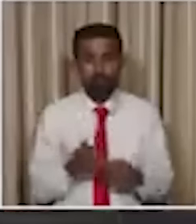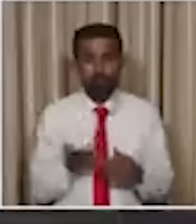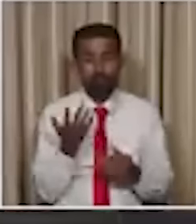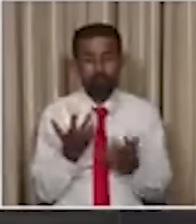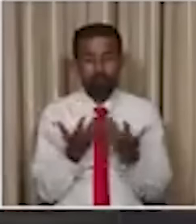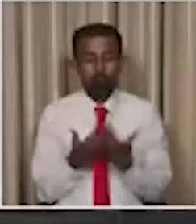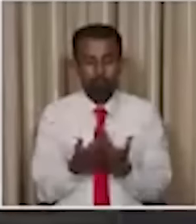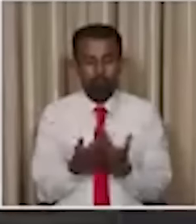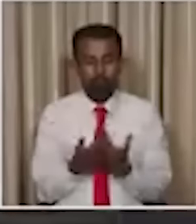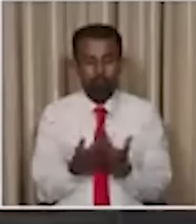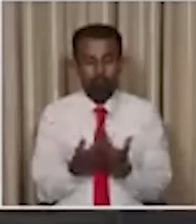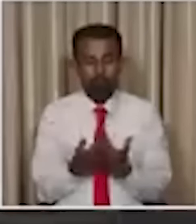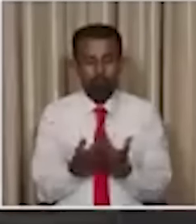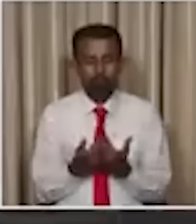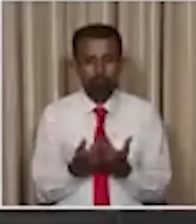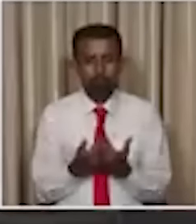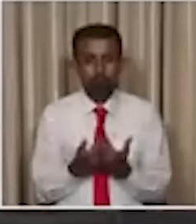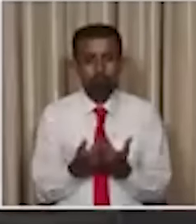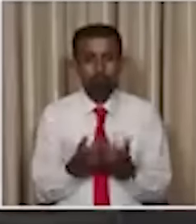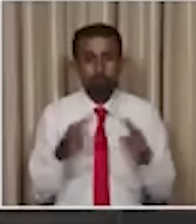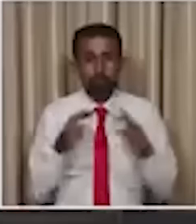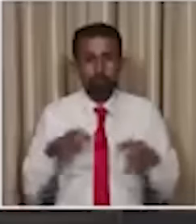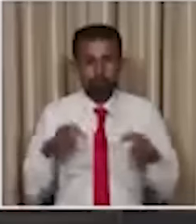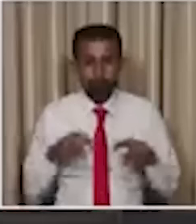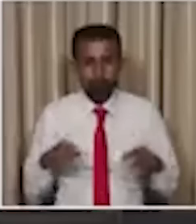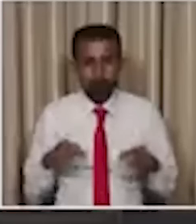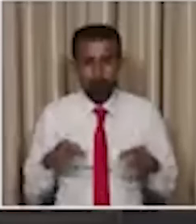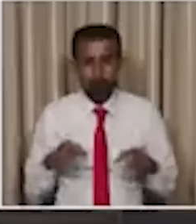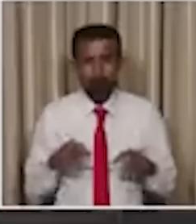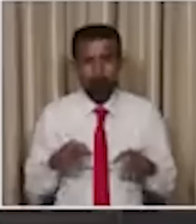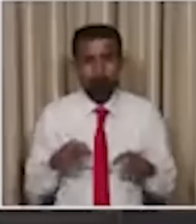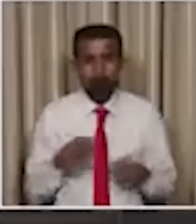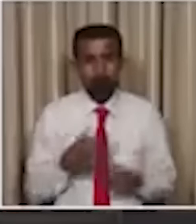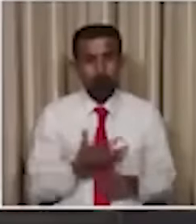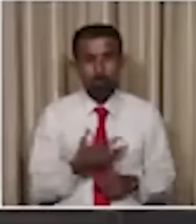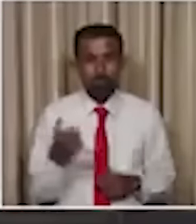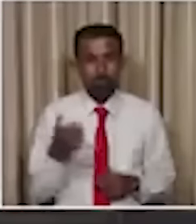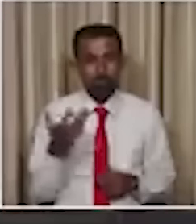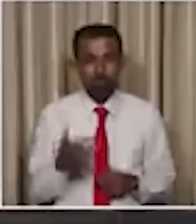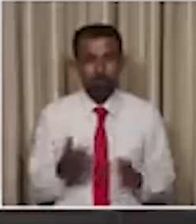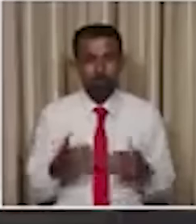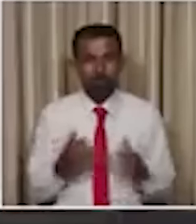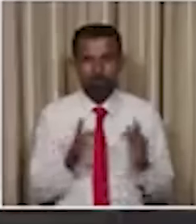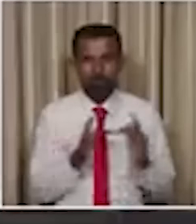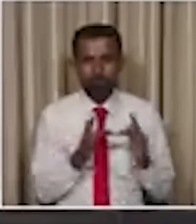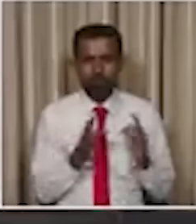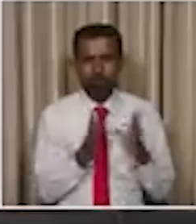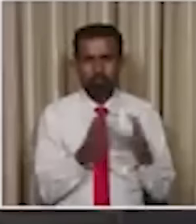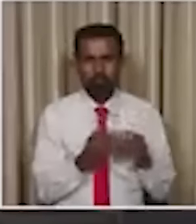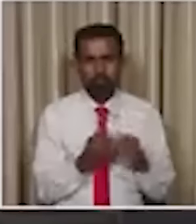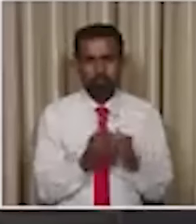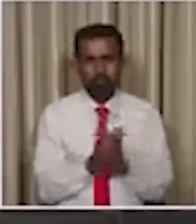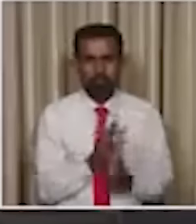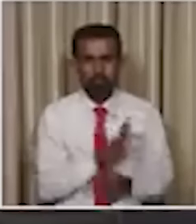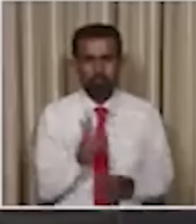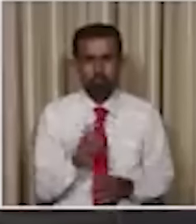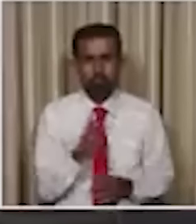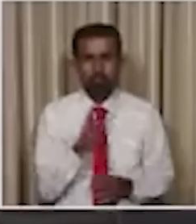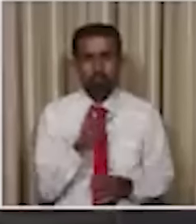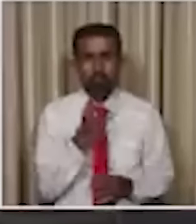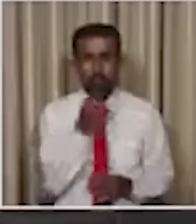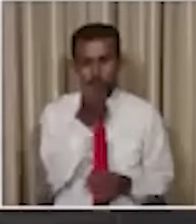pramanayak ඕහාරික පරීක්ෂණයන් සඳහා භාජනය කර ඇති අතර තවත් ඉලෙක්ට්‍රොනික උපයංග 33ක් ඕස්ට්‍රේලියාව වෙත